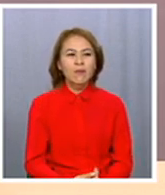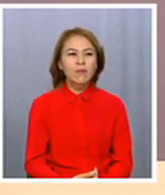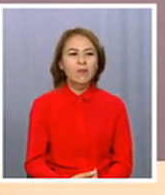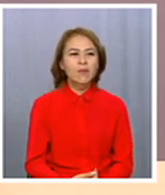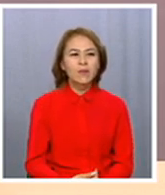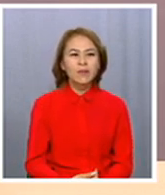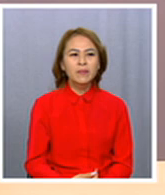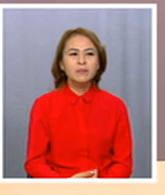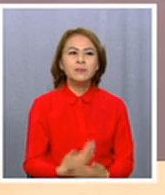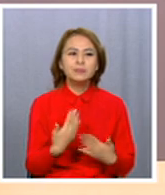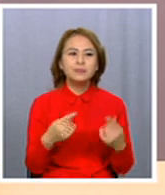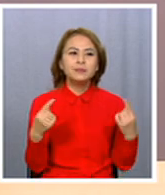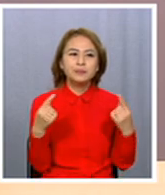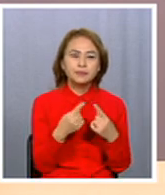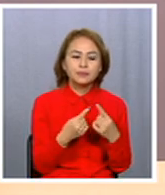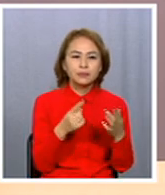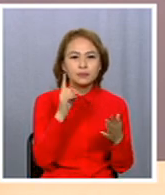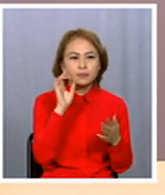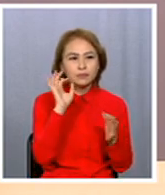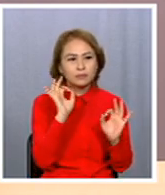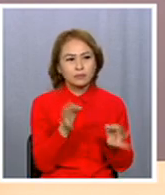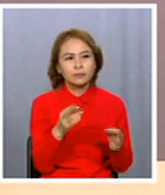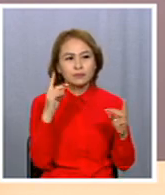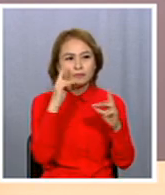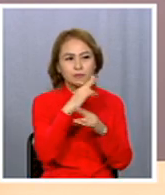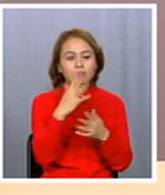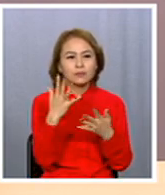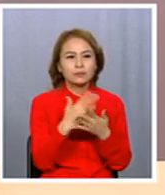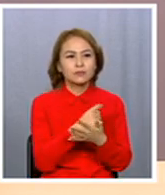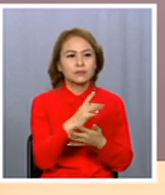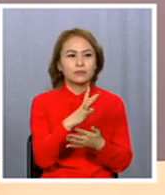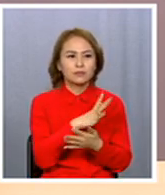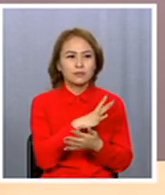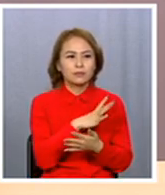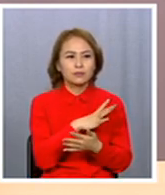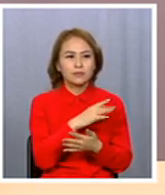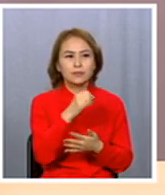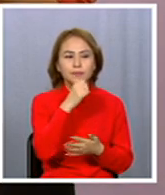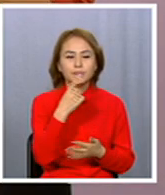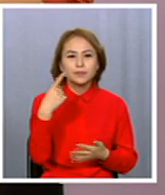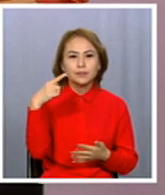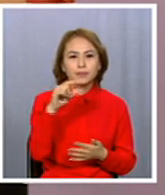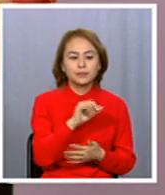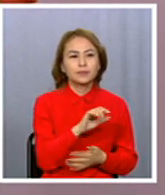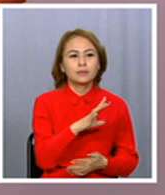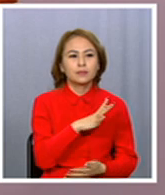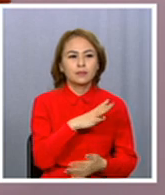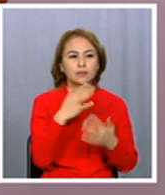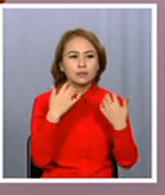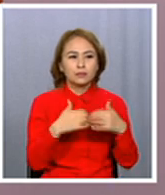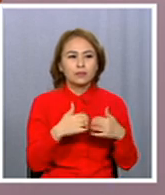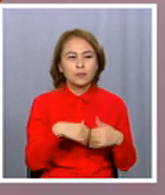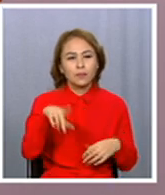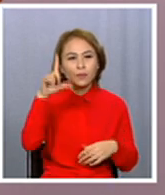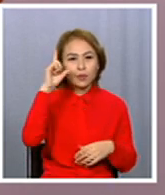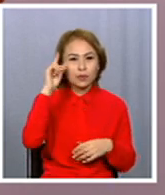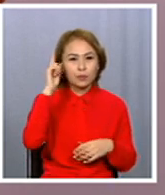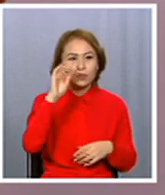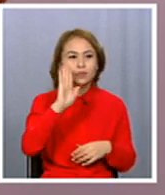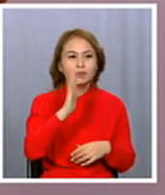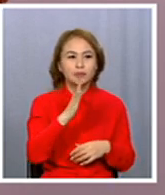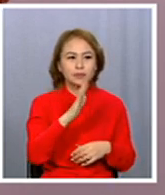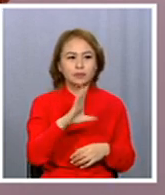бұл мәліметтің ақиқат не жалған екенін анықтау үшін апта күндерін еске түсірейік. Дүйсенбі,